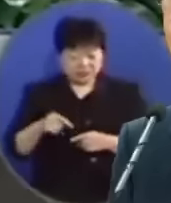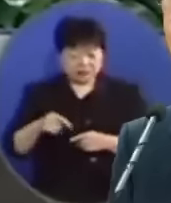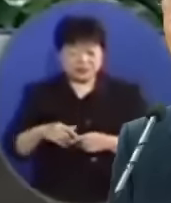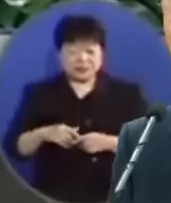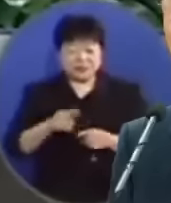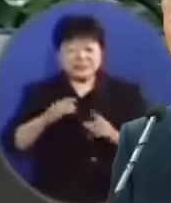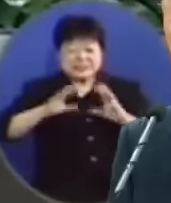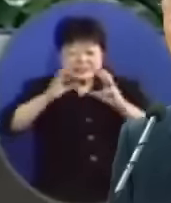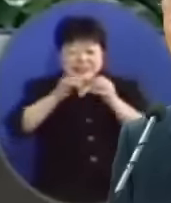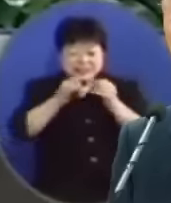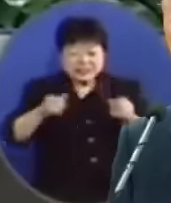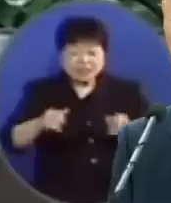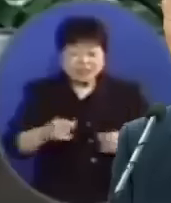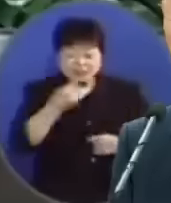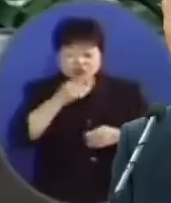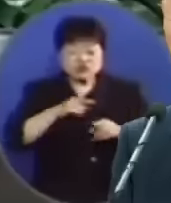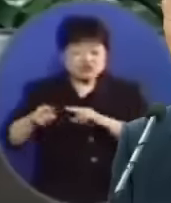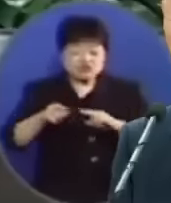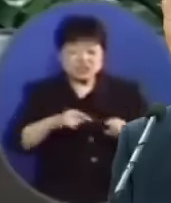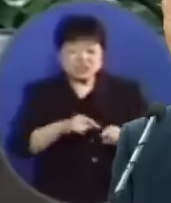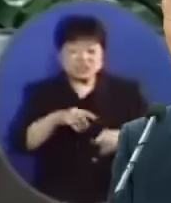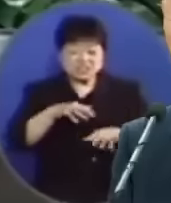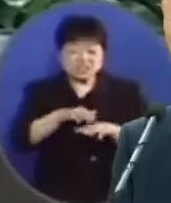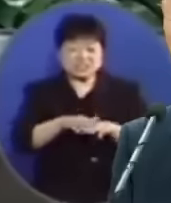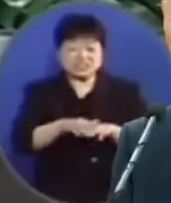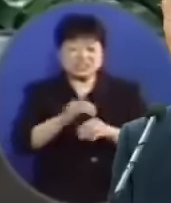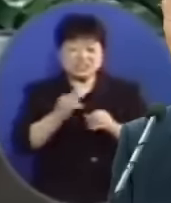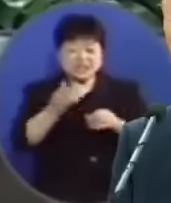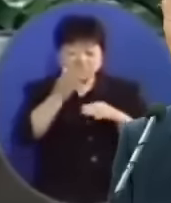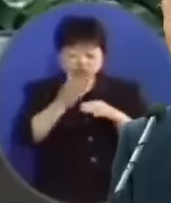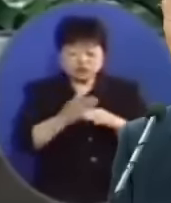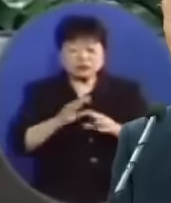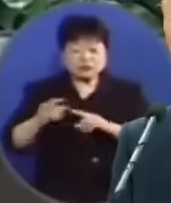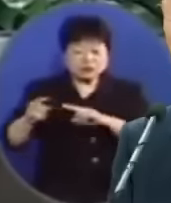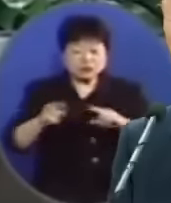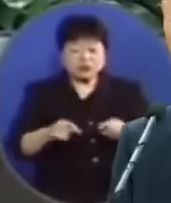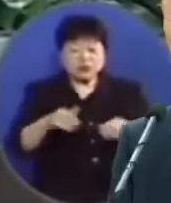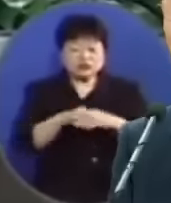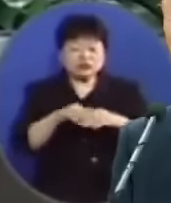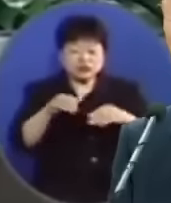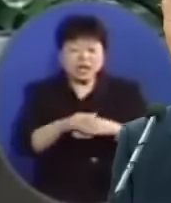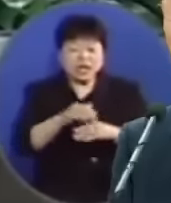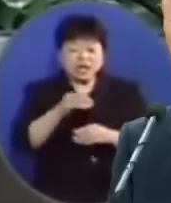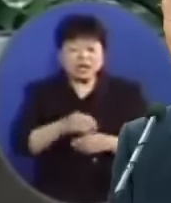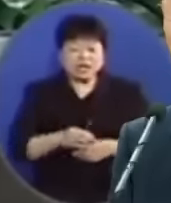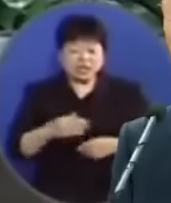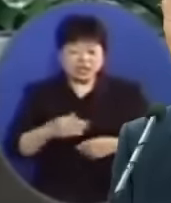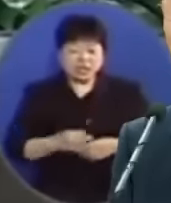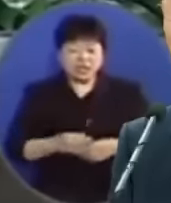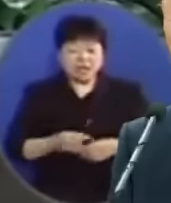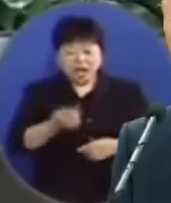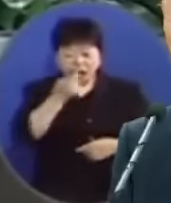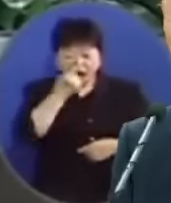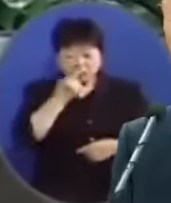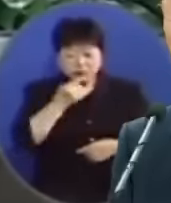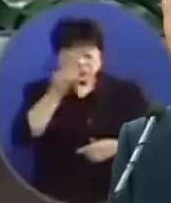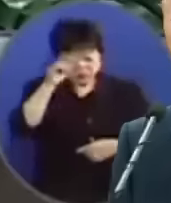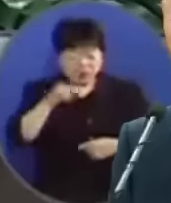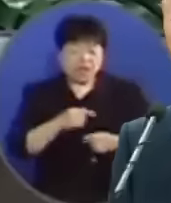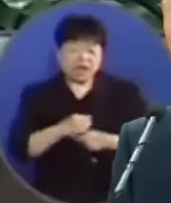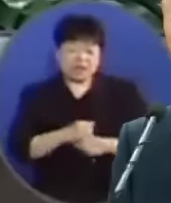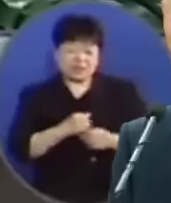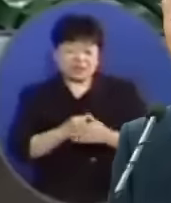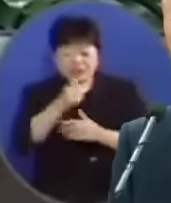않습니까? 민주주의적인, 인본주의적인 정치를 하고 문학을 하고 예술을 하고 학문을 하고 철학을 하는데 그